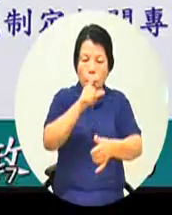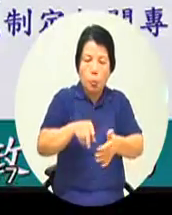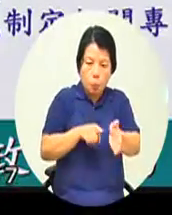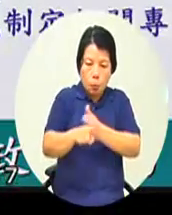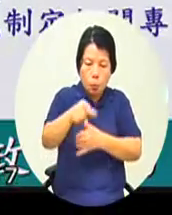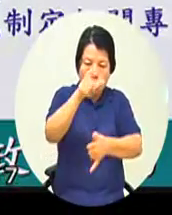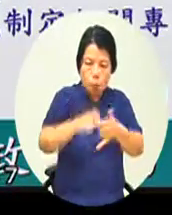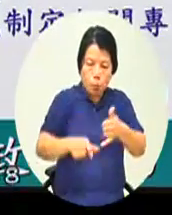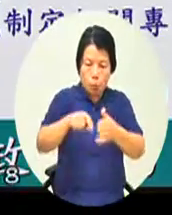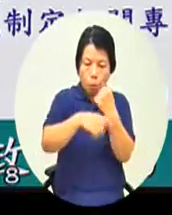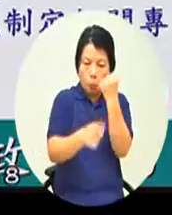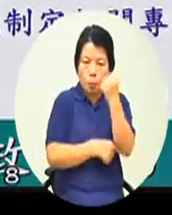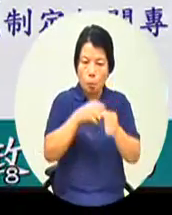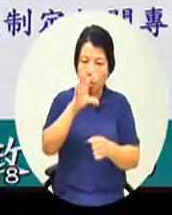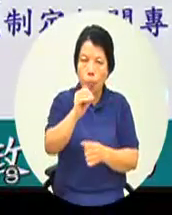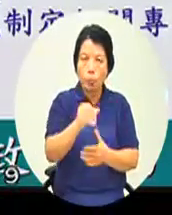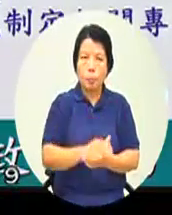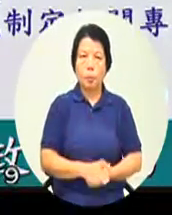形？有没有？